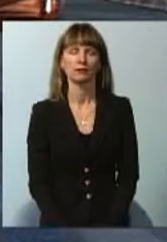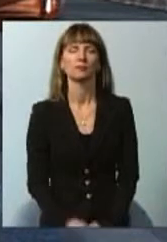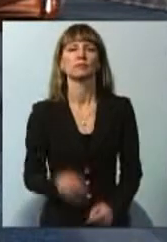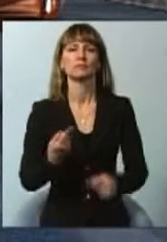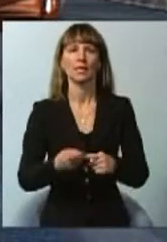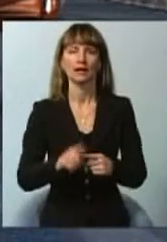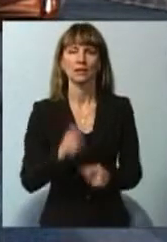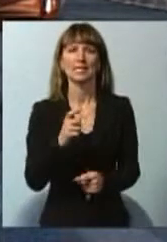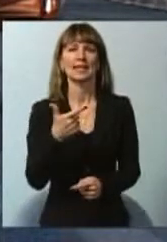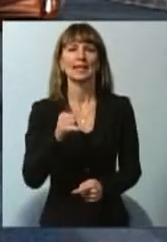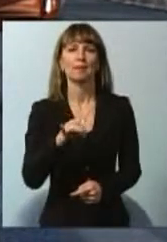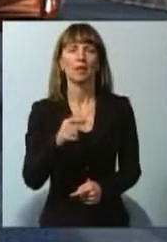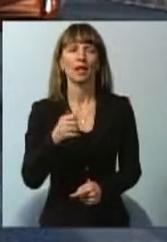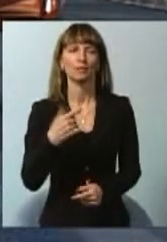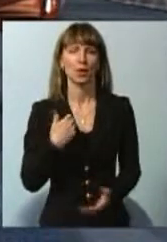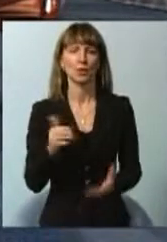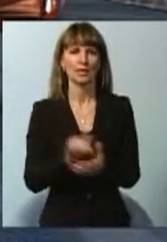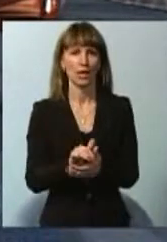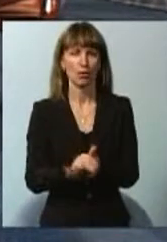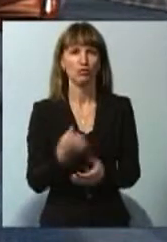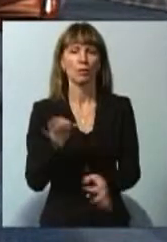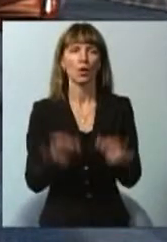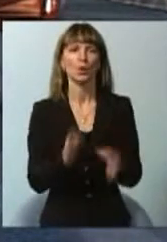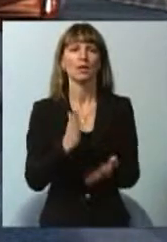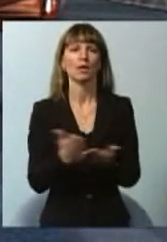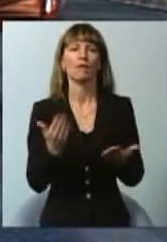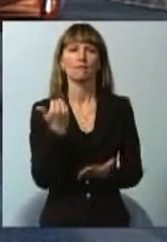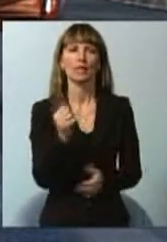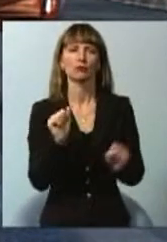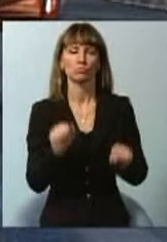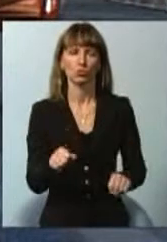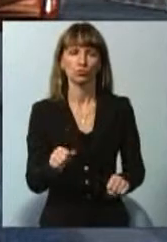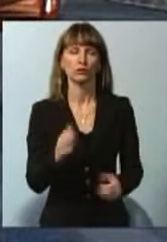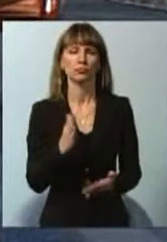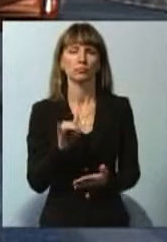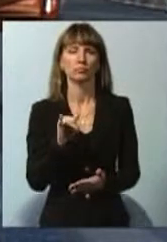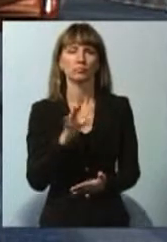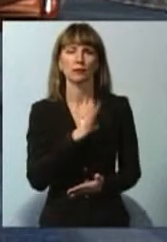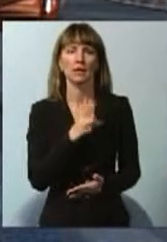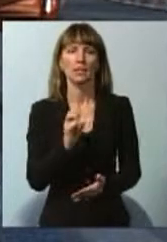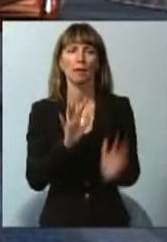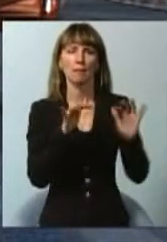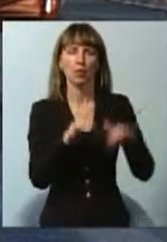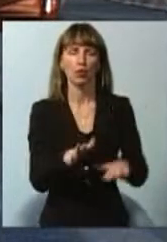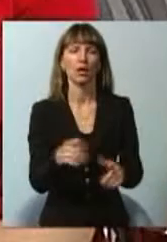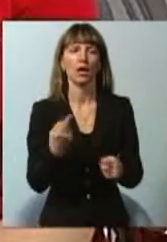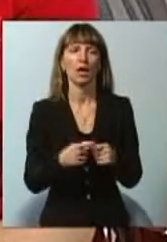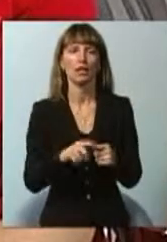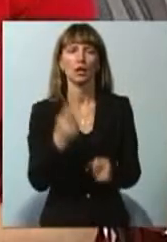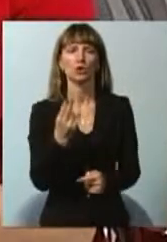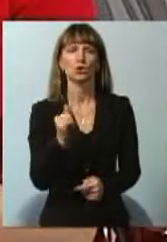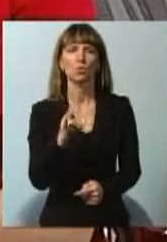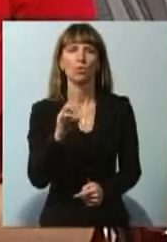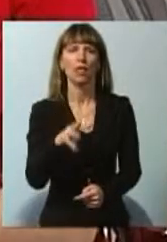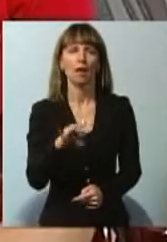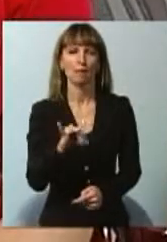Тож, з гіперганом ми ознайомились, і ще є таке природне явище, котре вас може застати на морі або океані, як цунамі. Що тобі, Олександре,